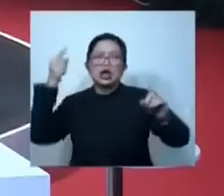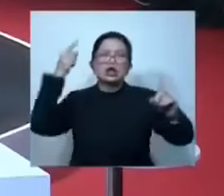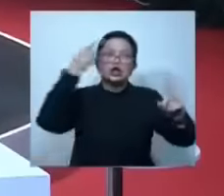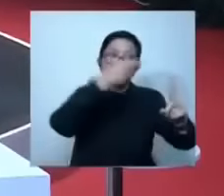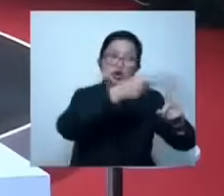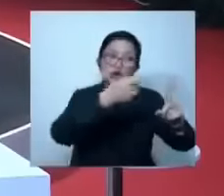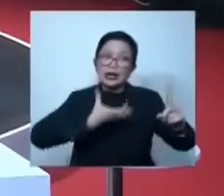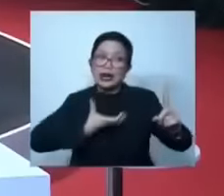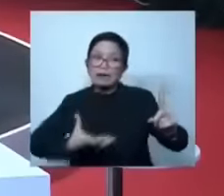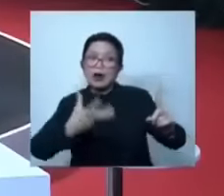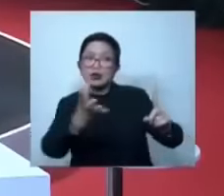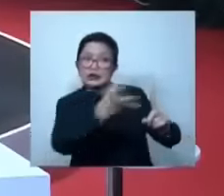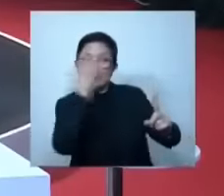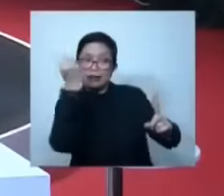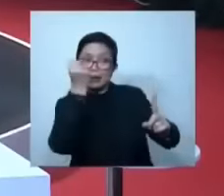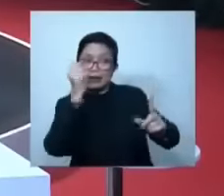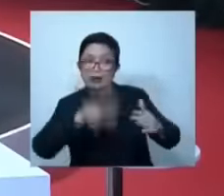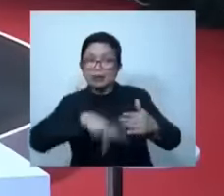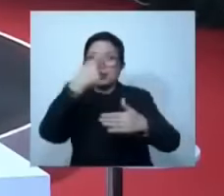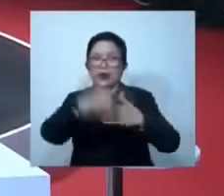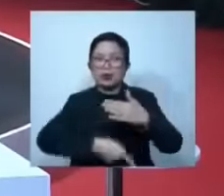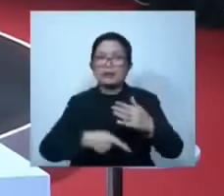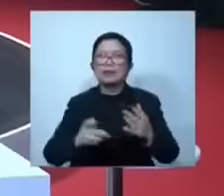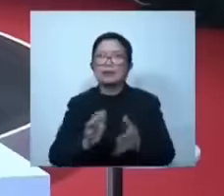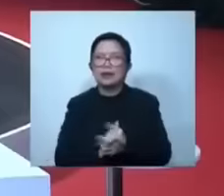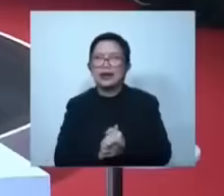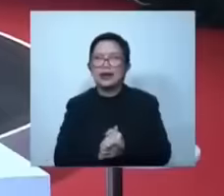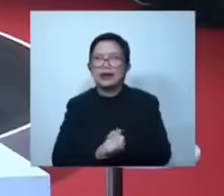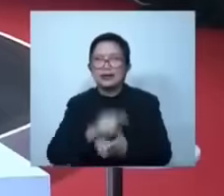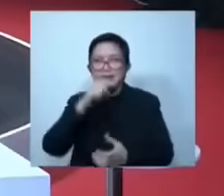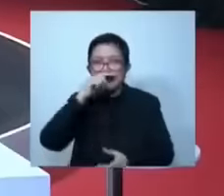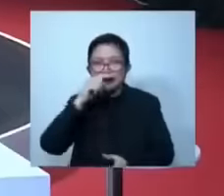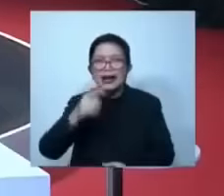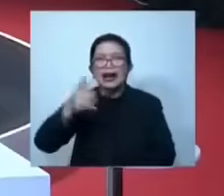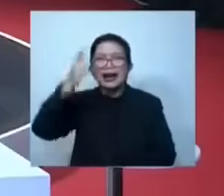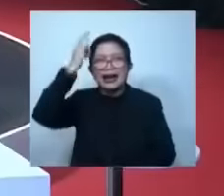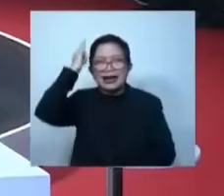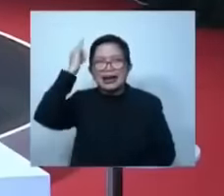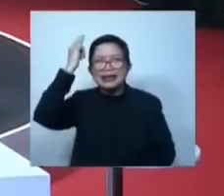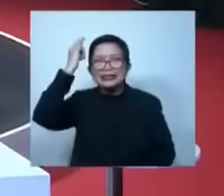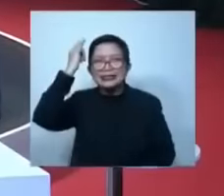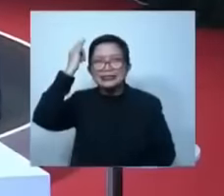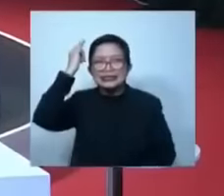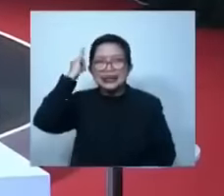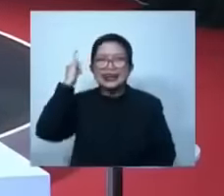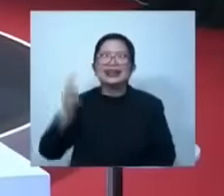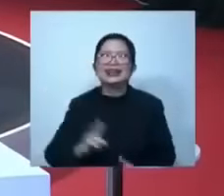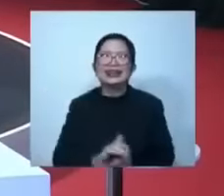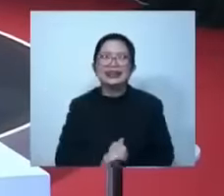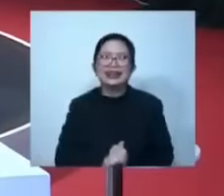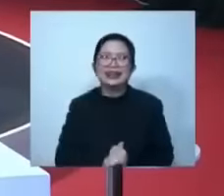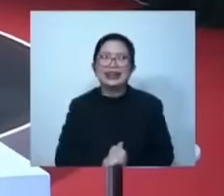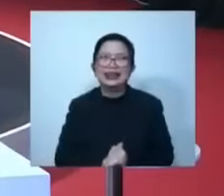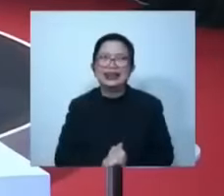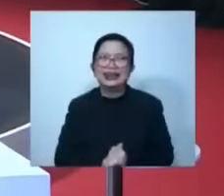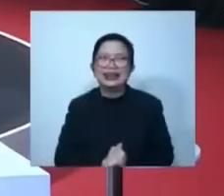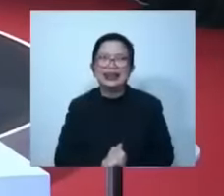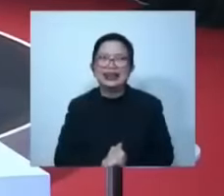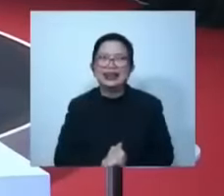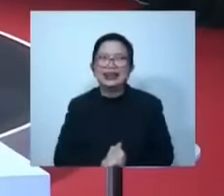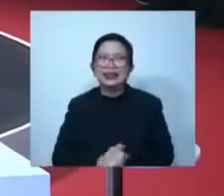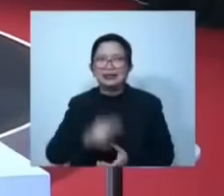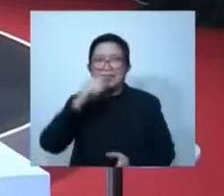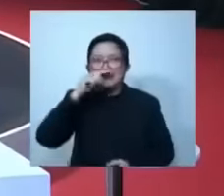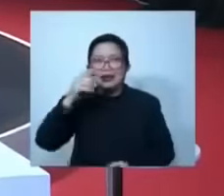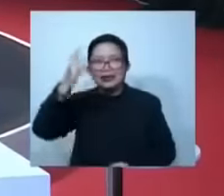Bapak Prabowo, kepada Bapak Ganjar Pranowo. Kami persilakan untuk ke panggung. Harap tenang, hadirin harap tenang.